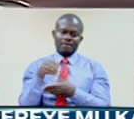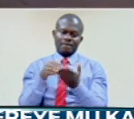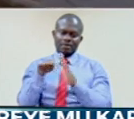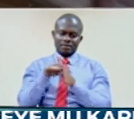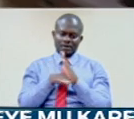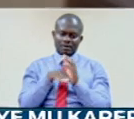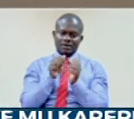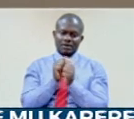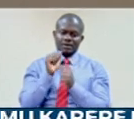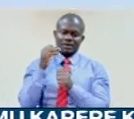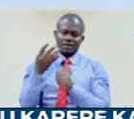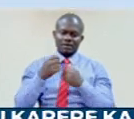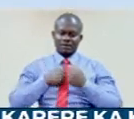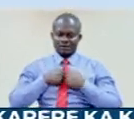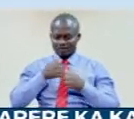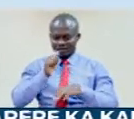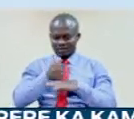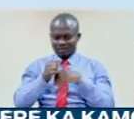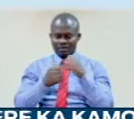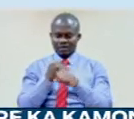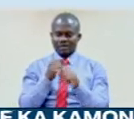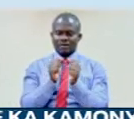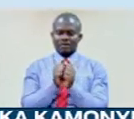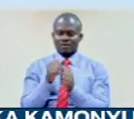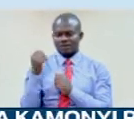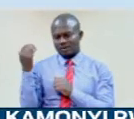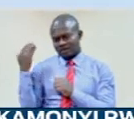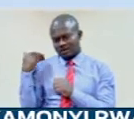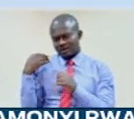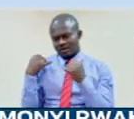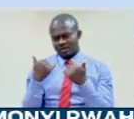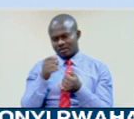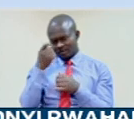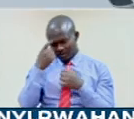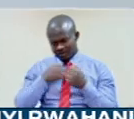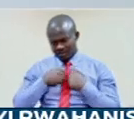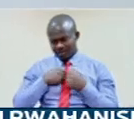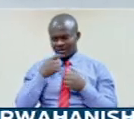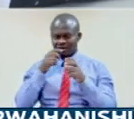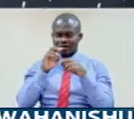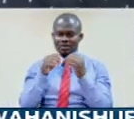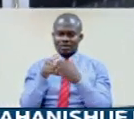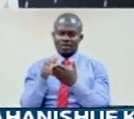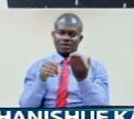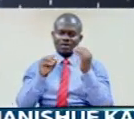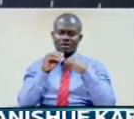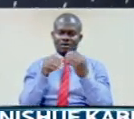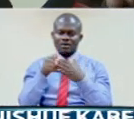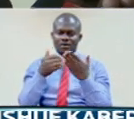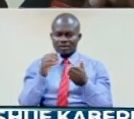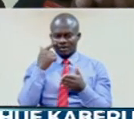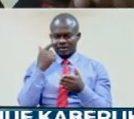gahunda 14 u Rwanda rwihaye imyaka 10 ishize. Kuri ubu Leta y'u Rwanda yemeza ko hari umusaruro wamaze